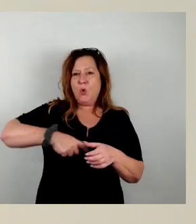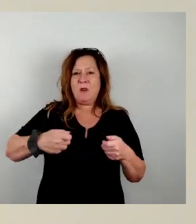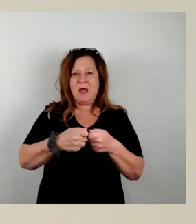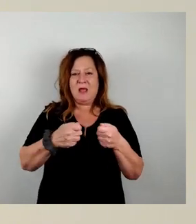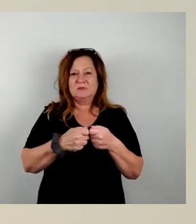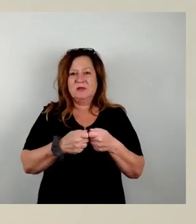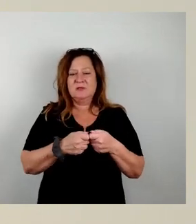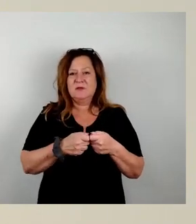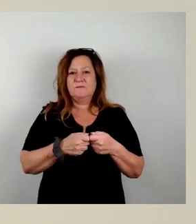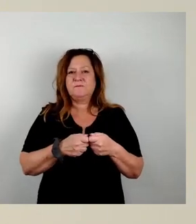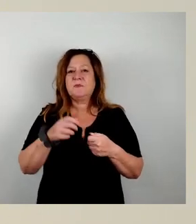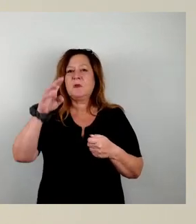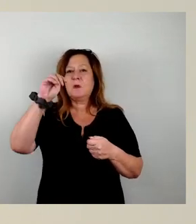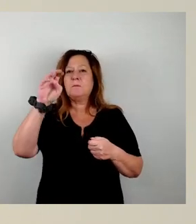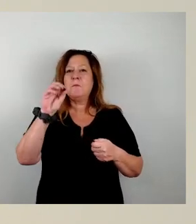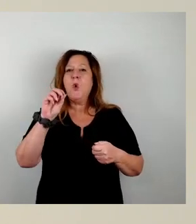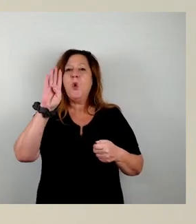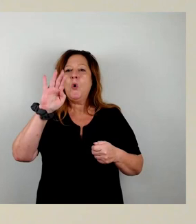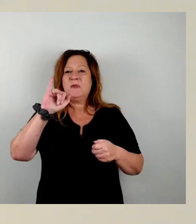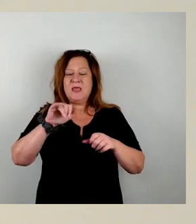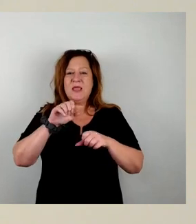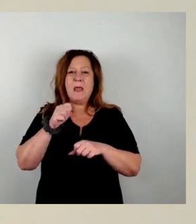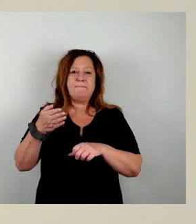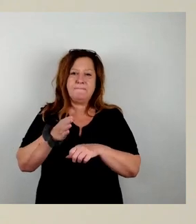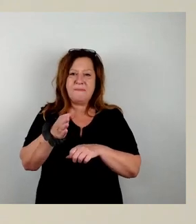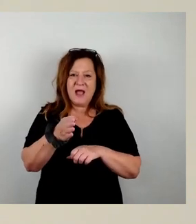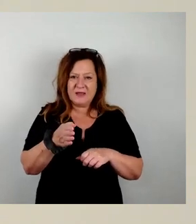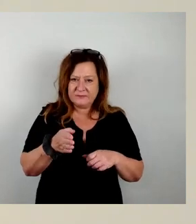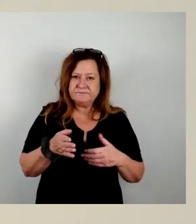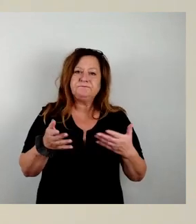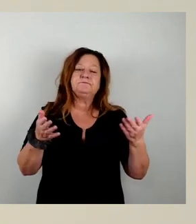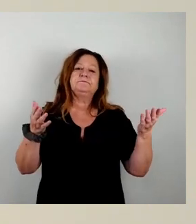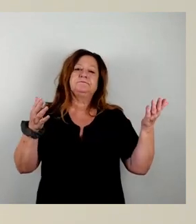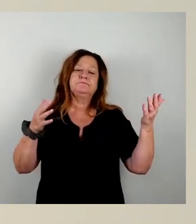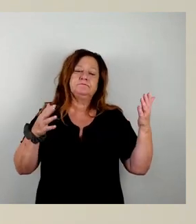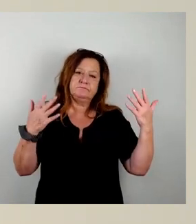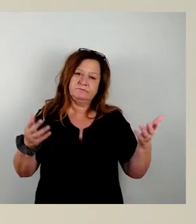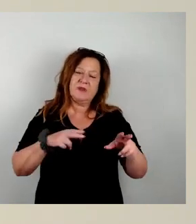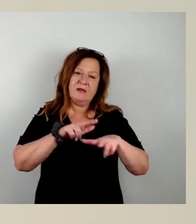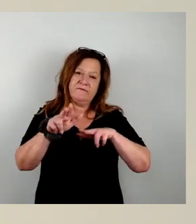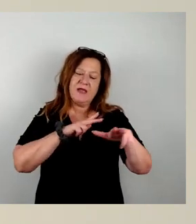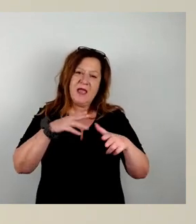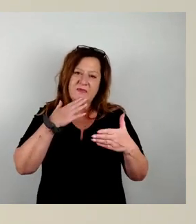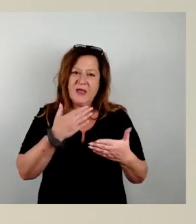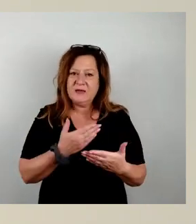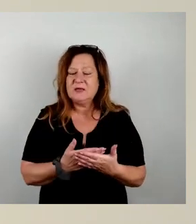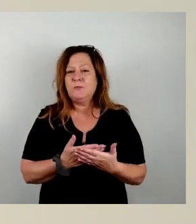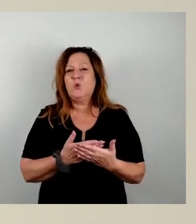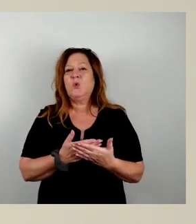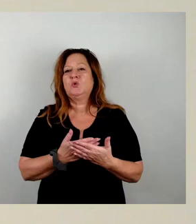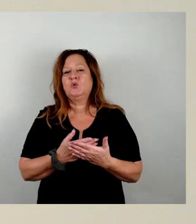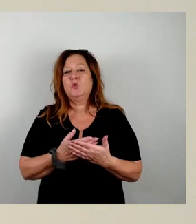bei 2 Millionen Nutzerinnen und Nutzern pro Jahr. Es ist das günstigste Verkehrsangebot, was wir in der Landeshauptstadt haben, und das